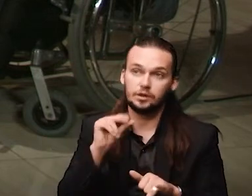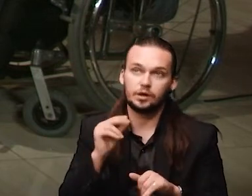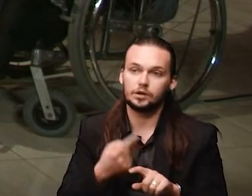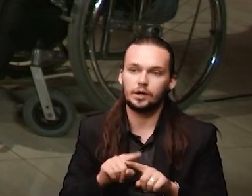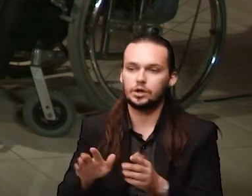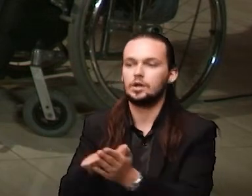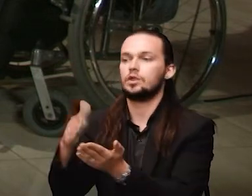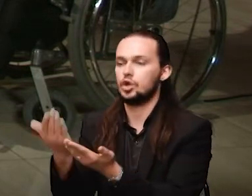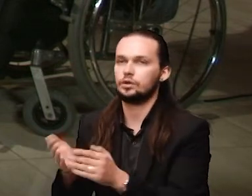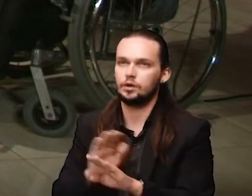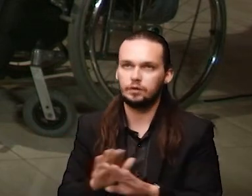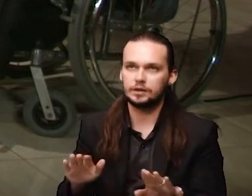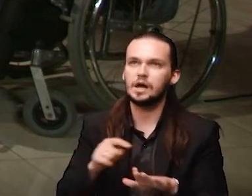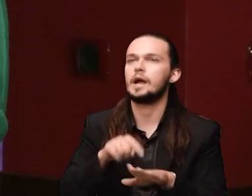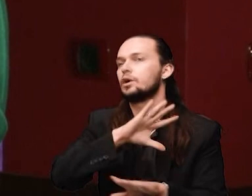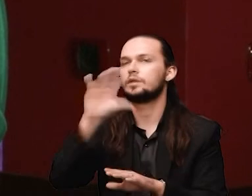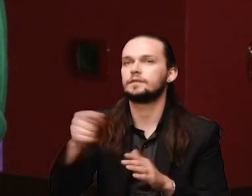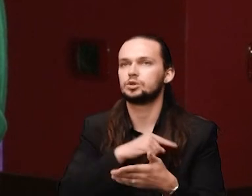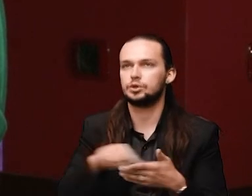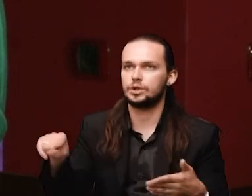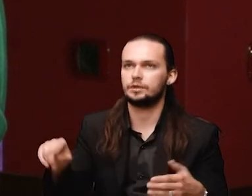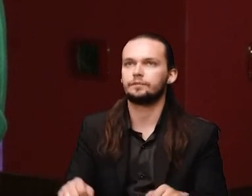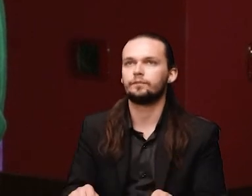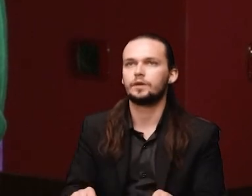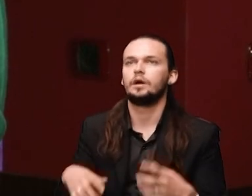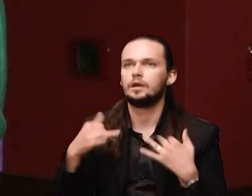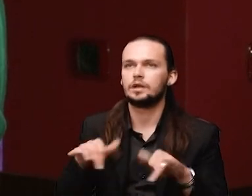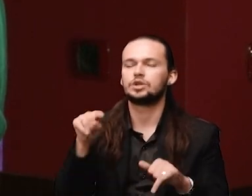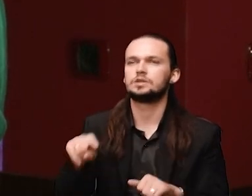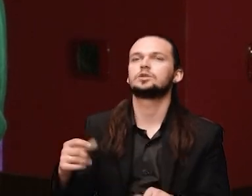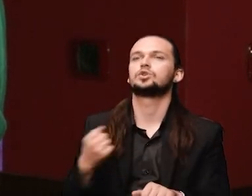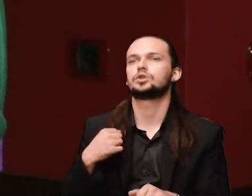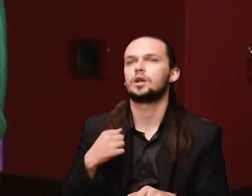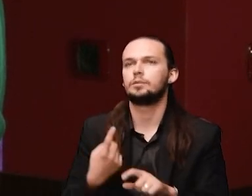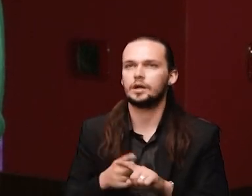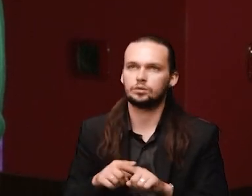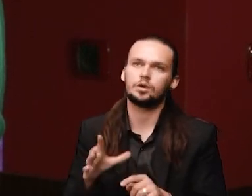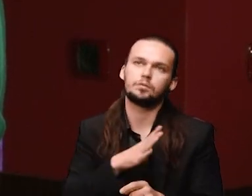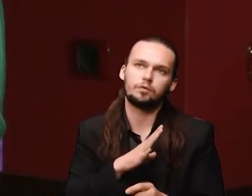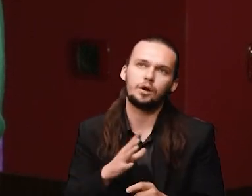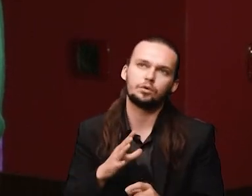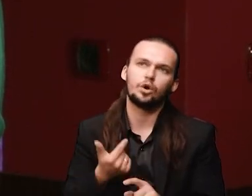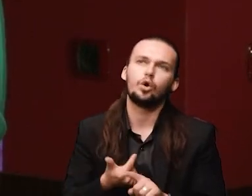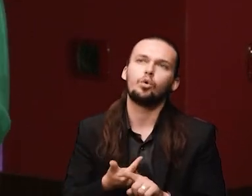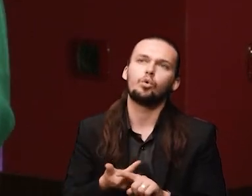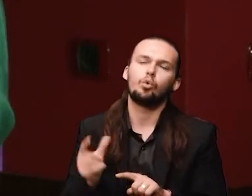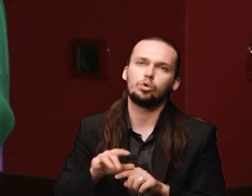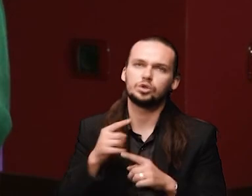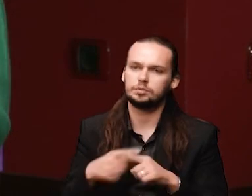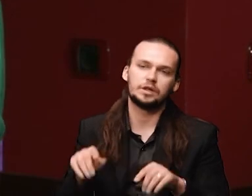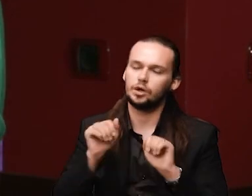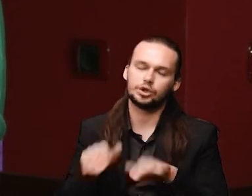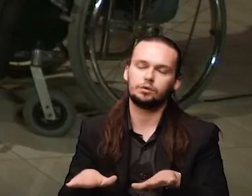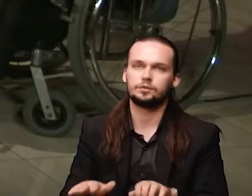удивительно, когда вот это все не открывается, они реагируют на все замечания, и даже те жалобы, которые поступают, они очень быстро это